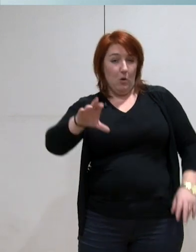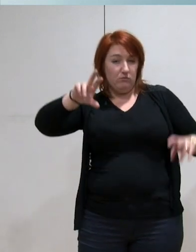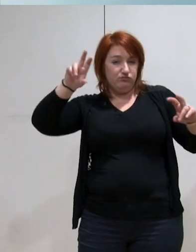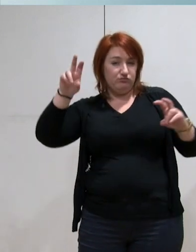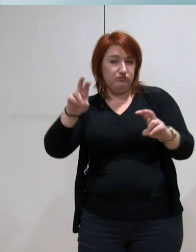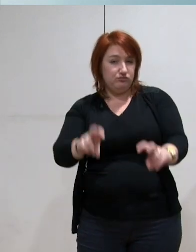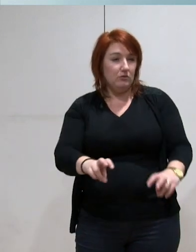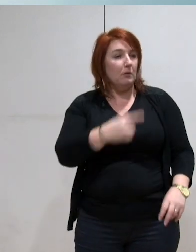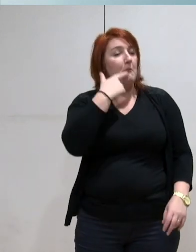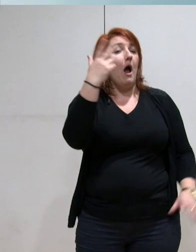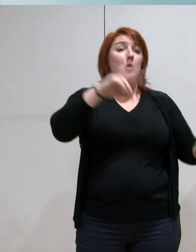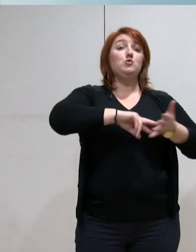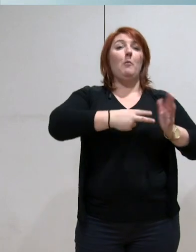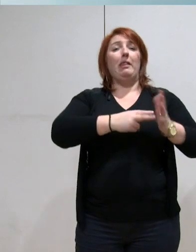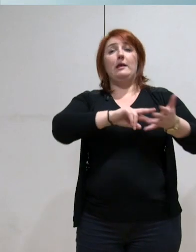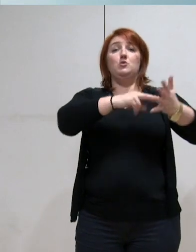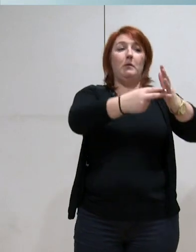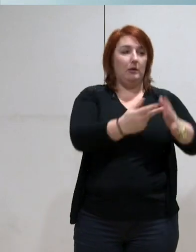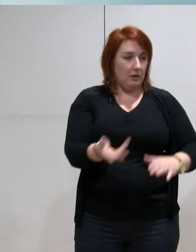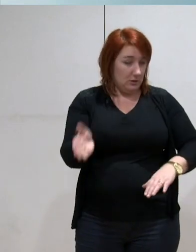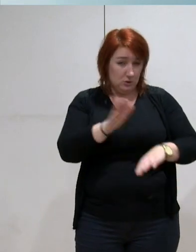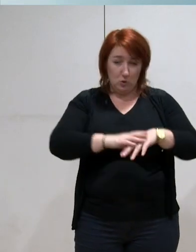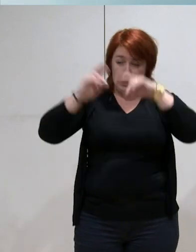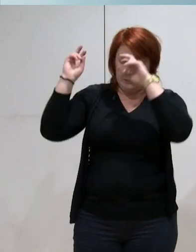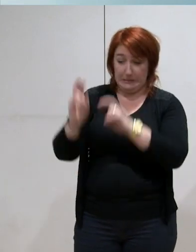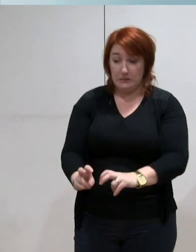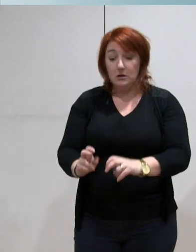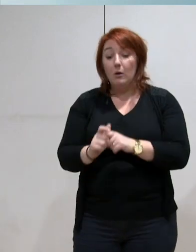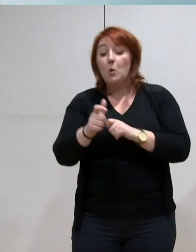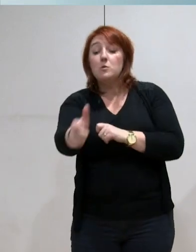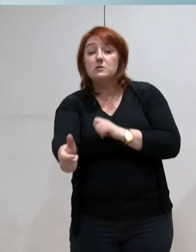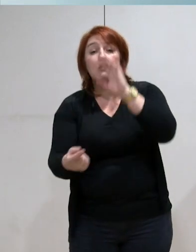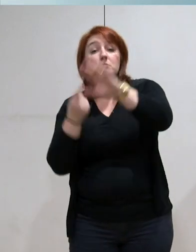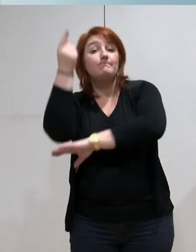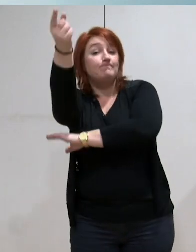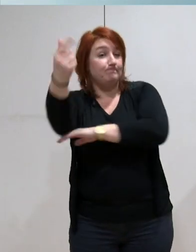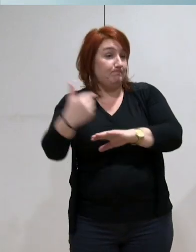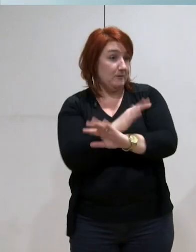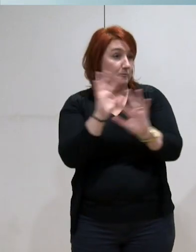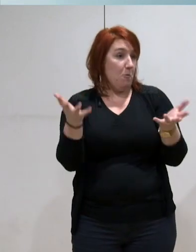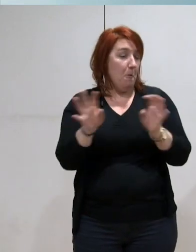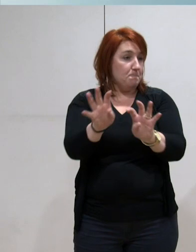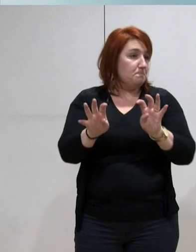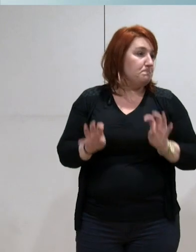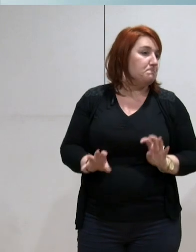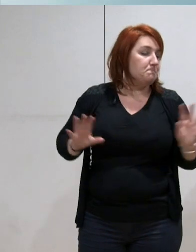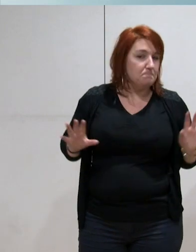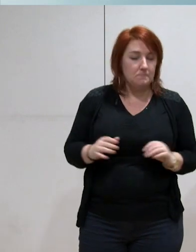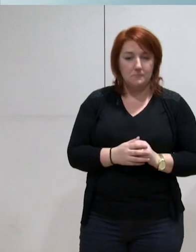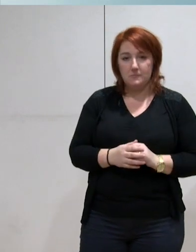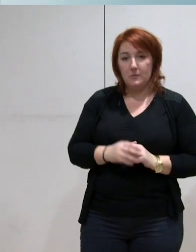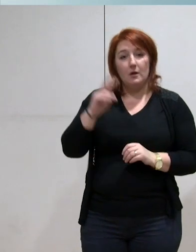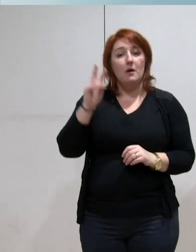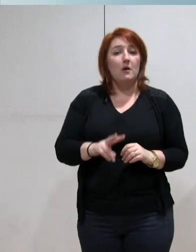de sobriété sans jamais évoquer les conséquences à long terme de cette politique cette fuite en avant se répercutera sur